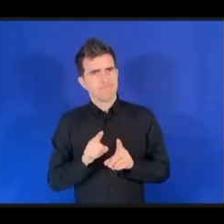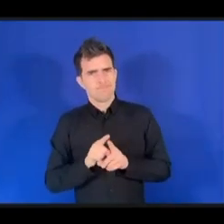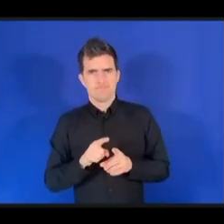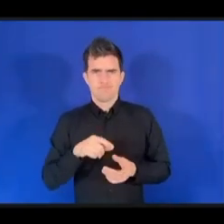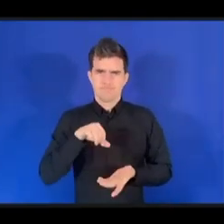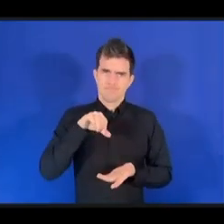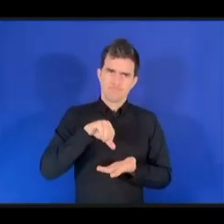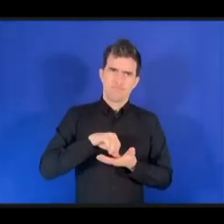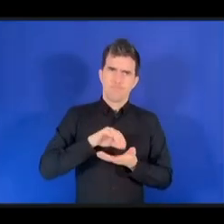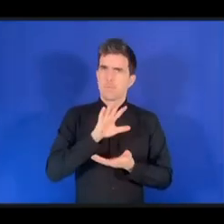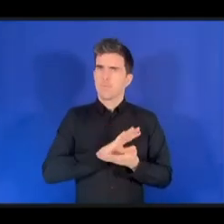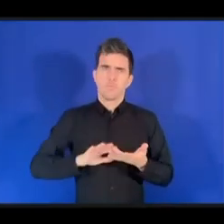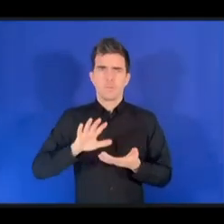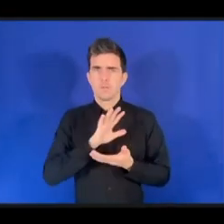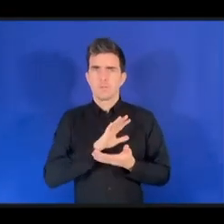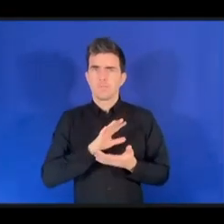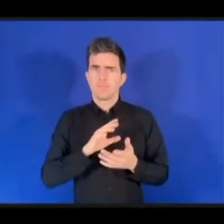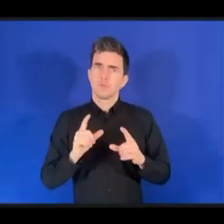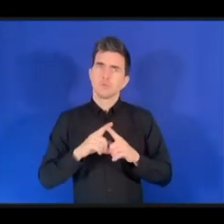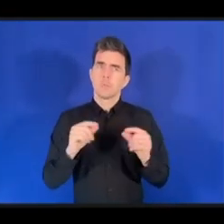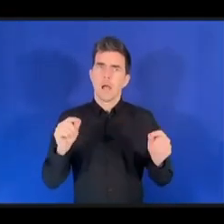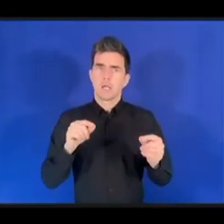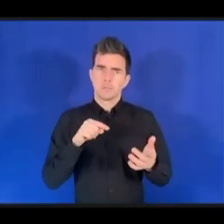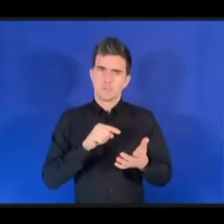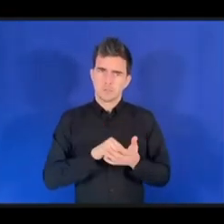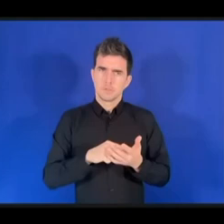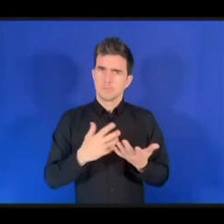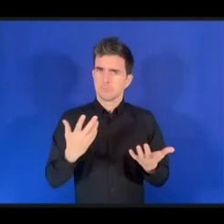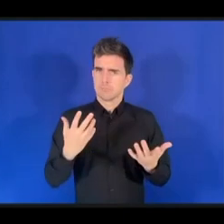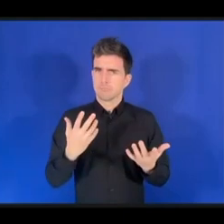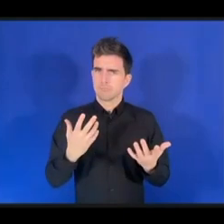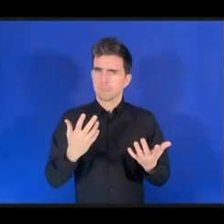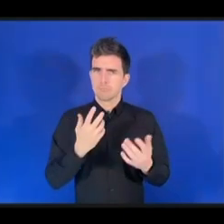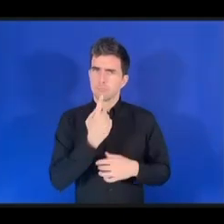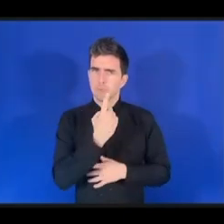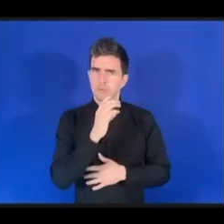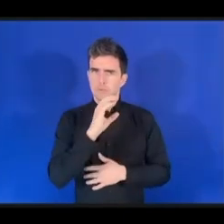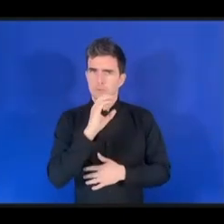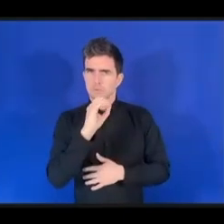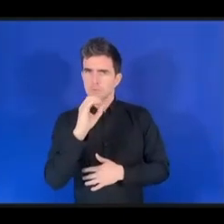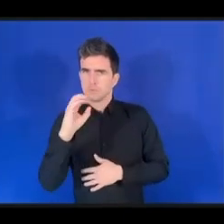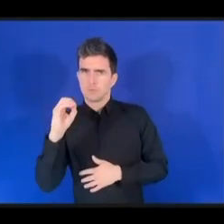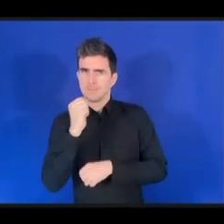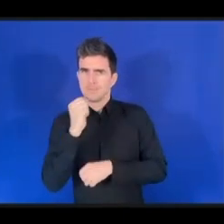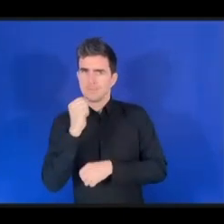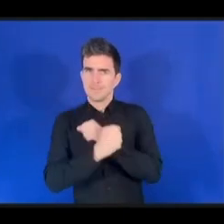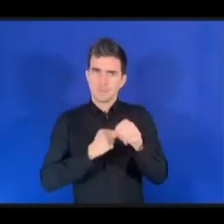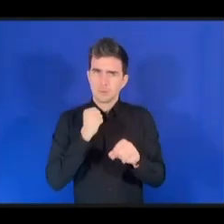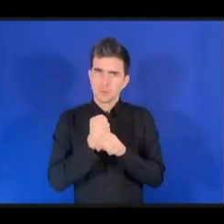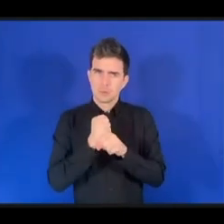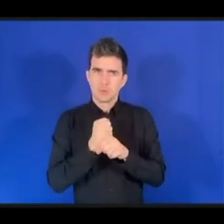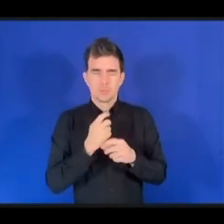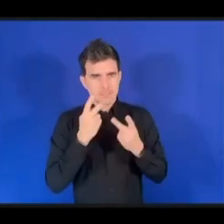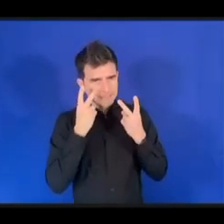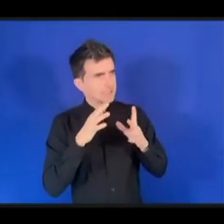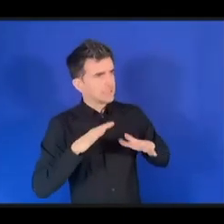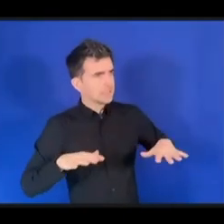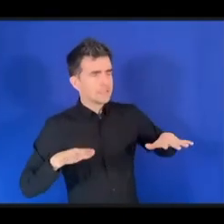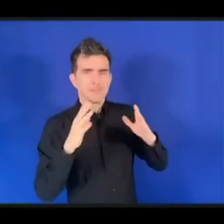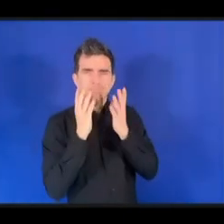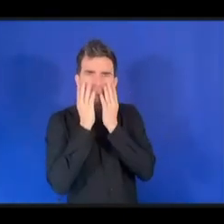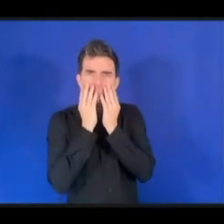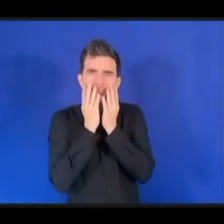べき景観がたくさんございますこれらははインターネットでもご覧いただきますけども